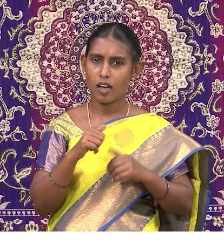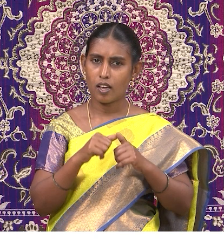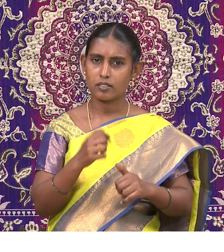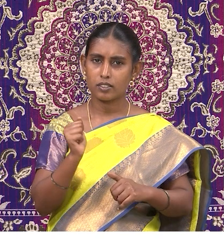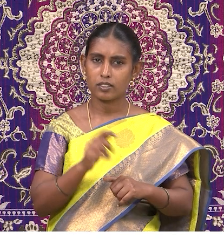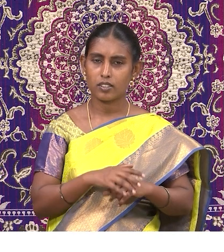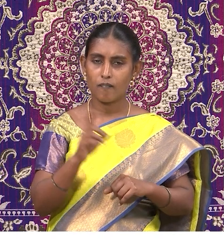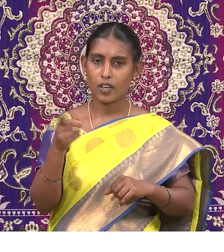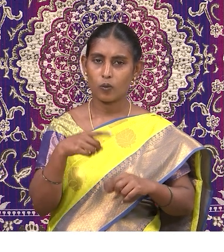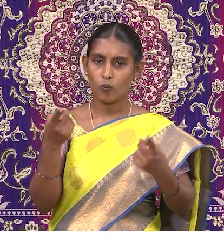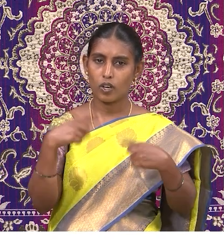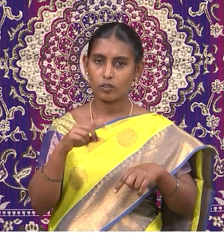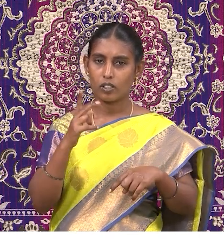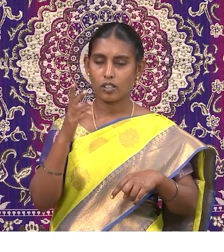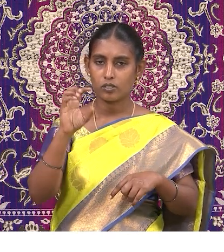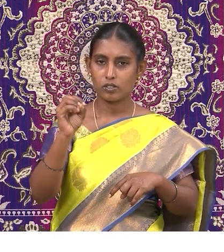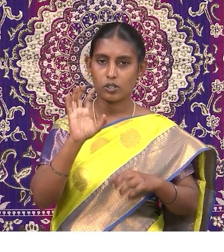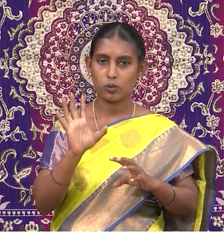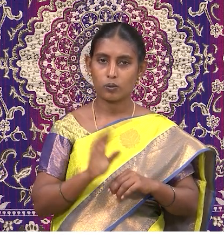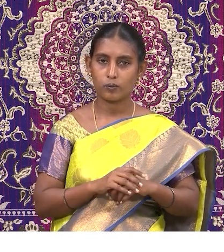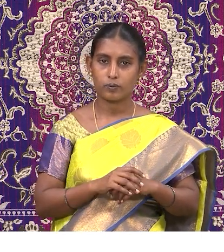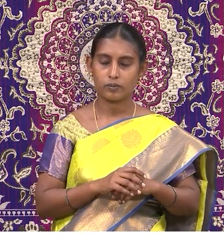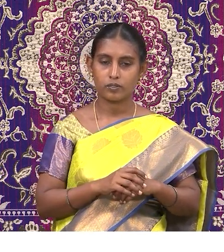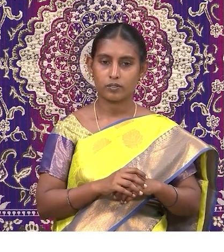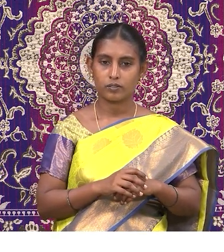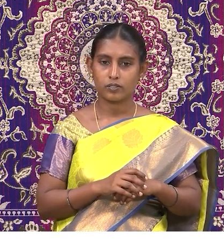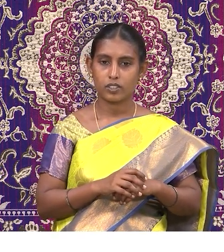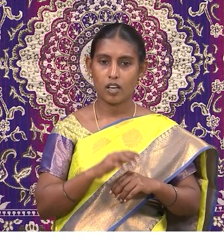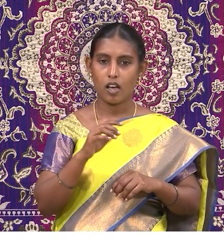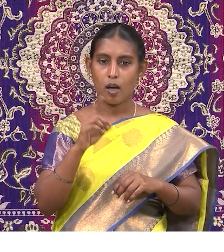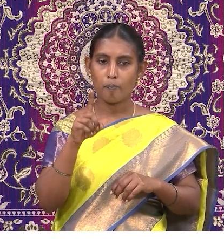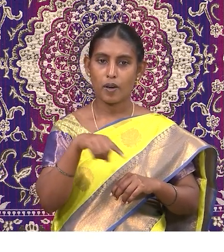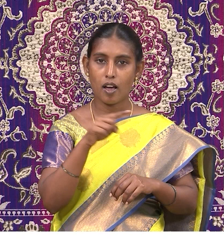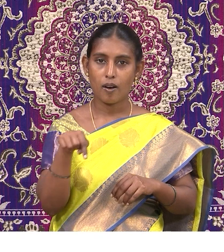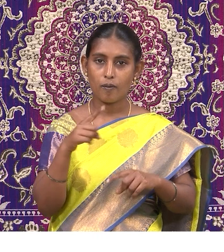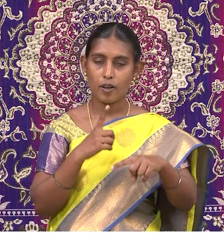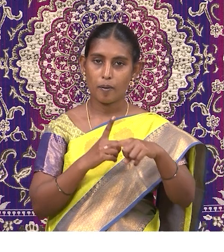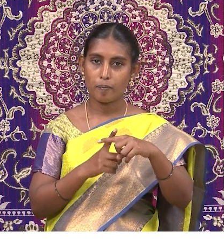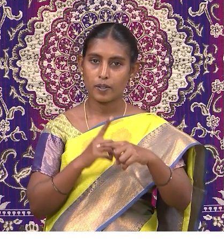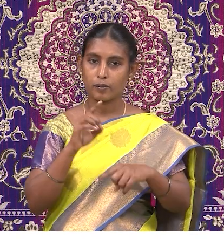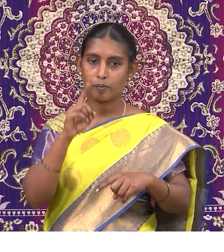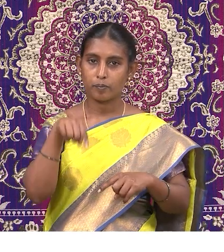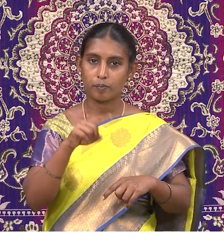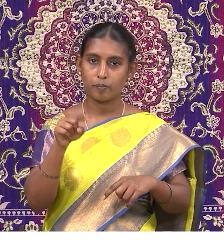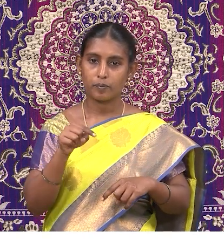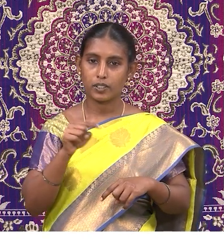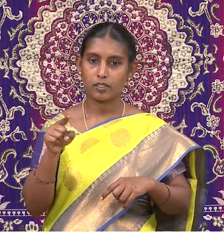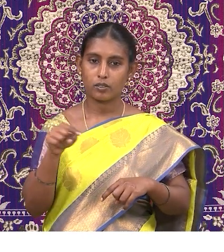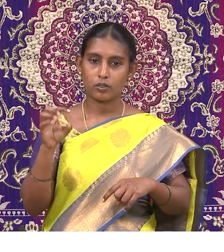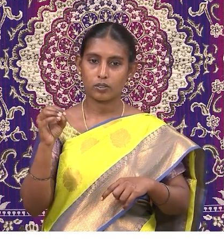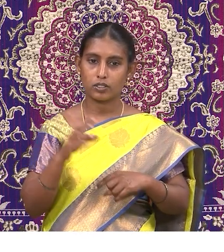நமக்கு, ஜீரோ. அப்போ ஆல்ஃபா பீட்டா என்ன உங்களுக்கு, சி பை ஏ. சி என்ன